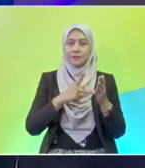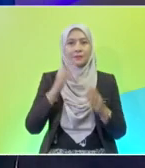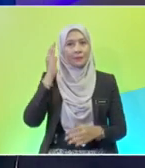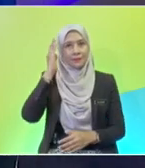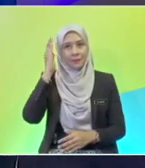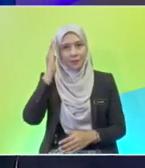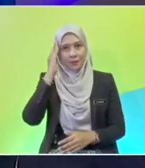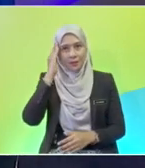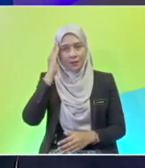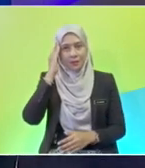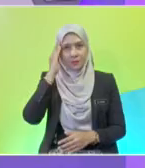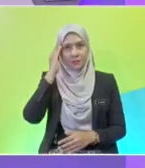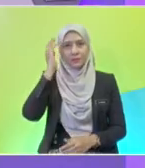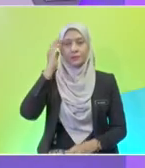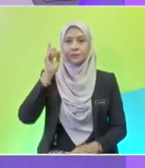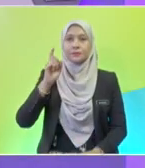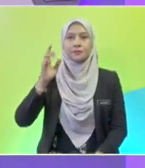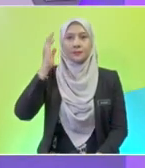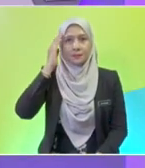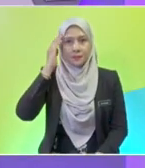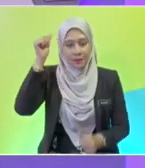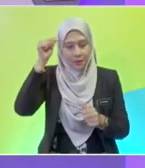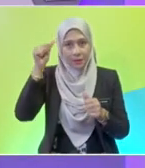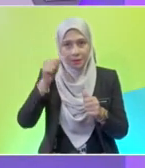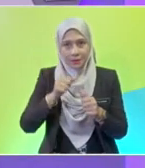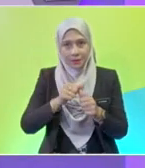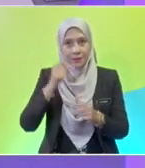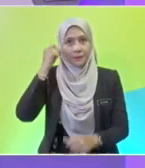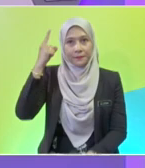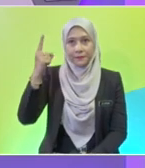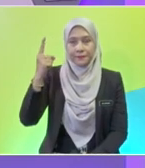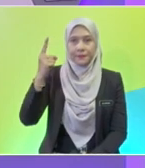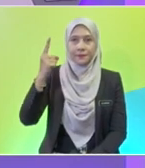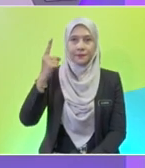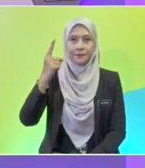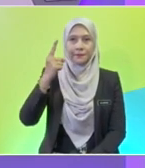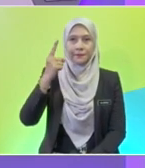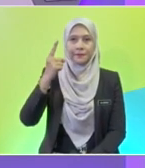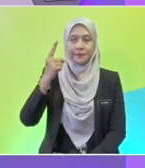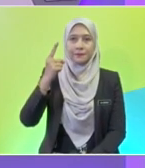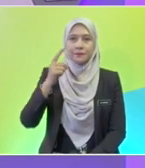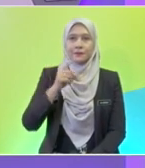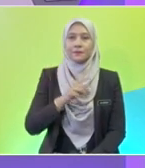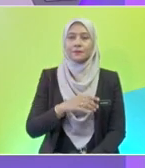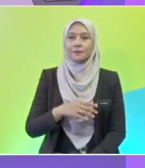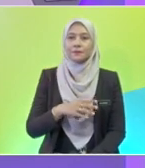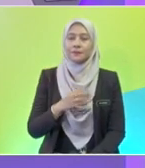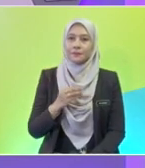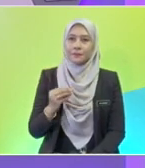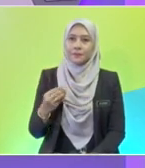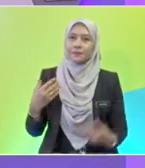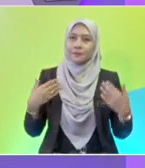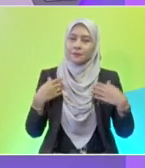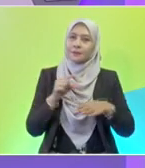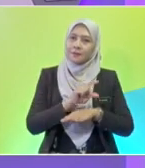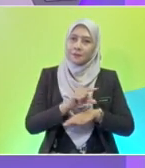pengetahuan mungkin Mengingat Dia memerlukan memahami kita bisa paham apa yang diberi kemudian ada menggunakan